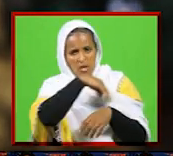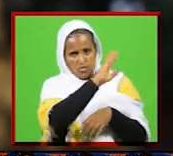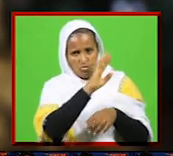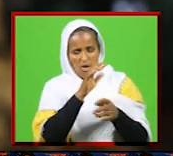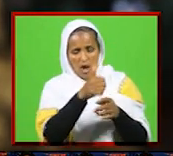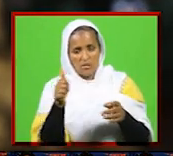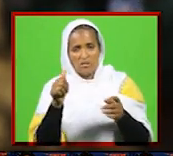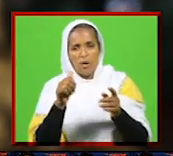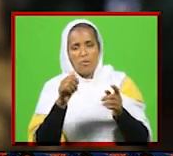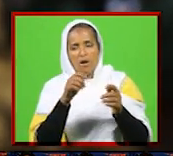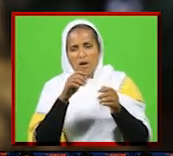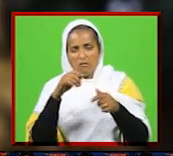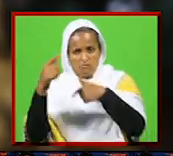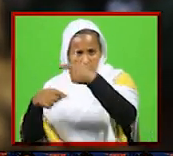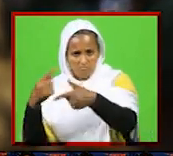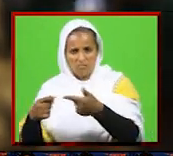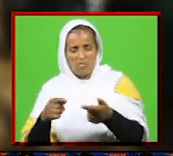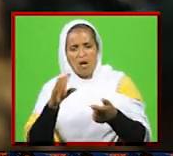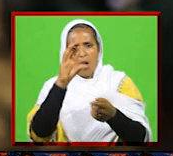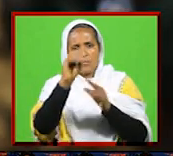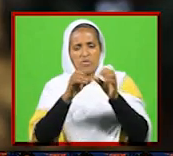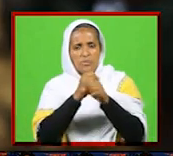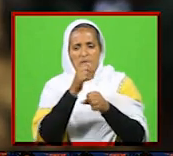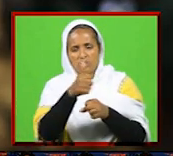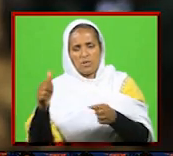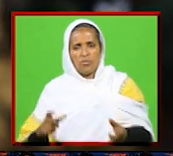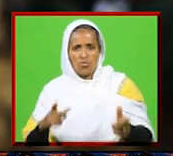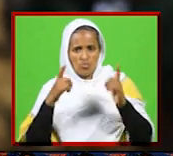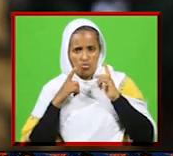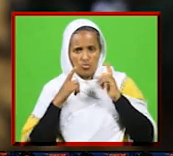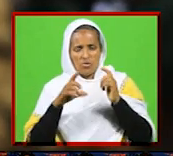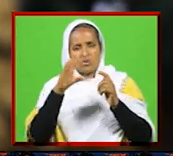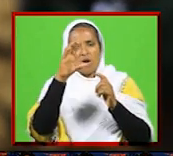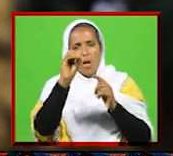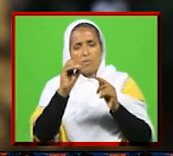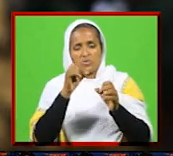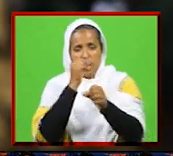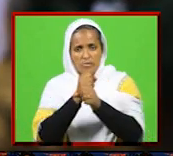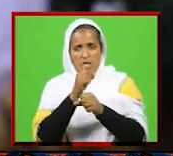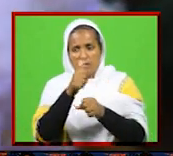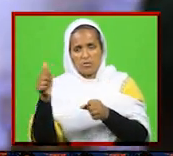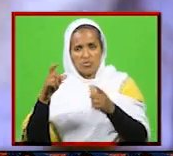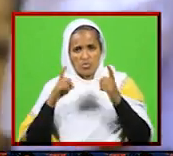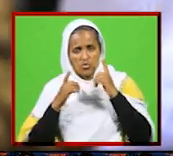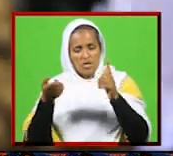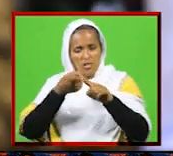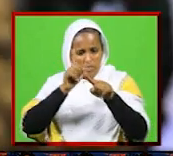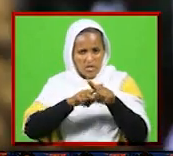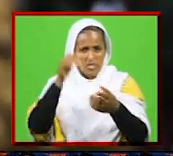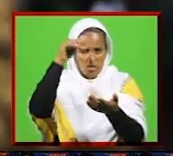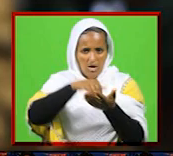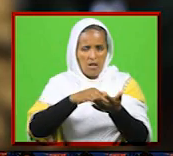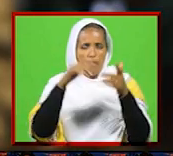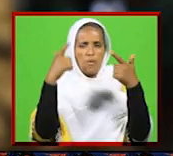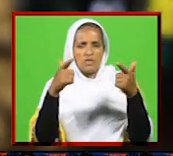ሄድኩት። አዲስ አበባ ሄጄ እዚያ ስኖር ያው 50 ዓመት ነው አዲስ አበባ የኖርኩትኝ። ለ50 ዓመት ስኖር